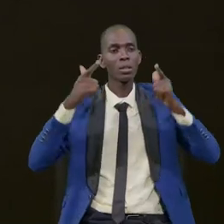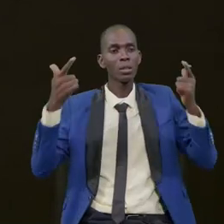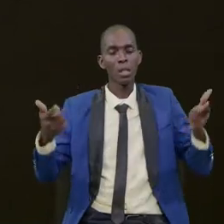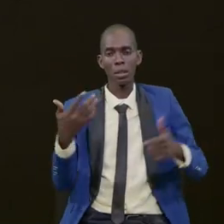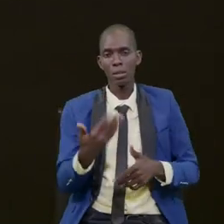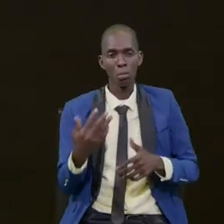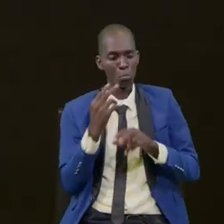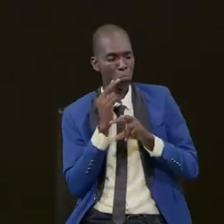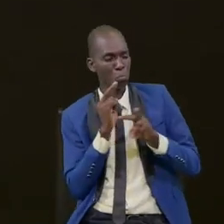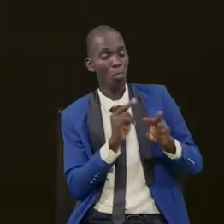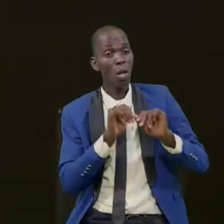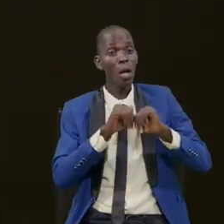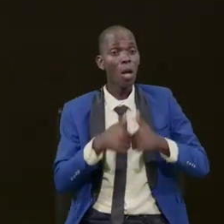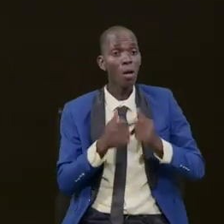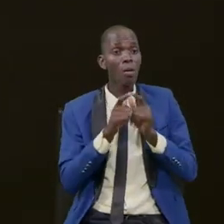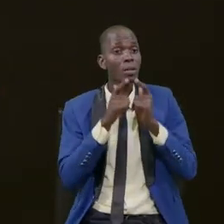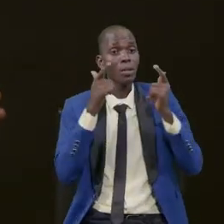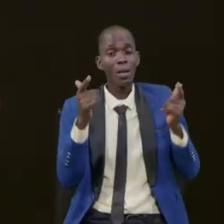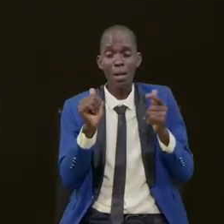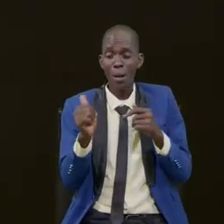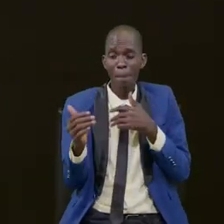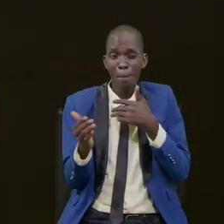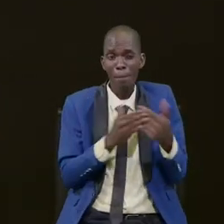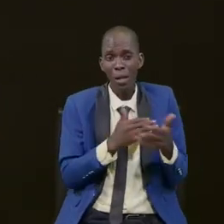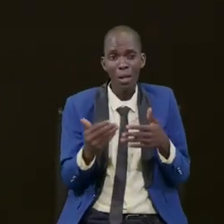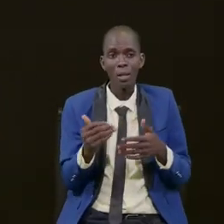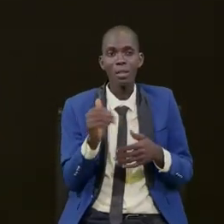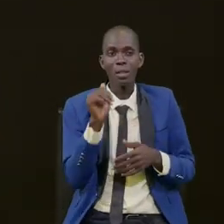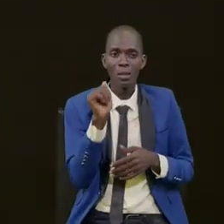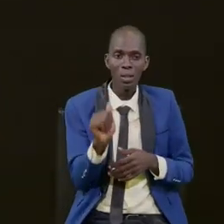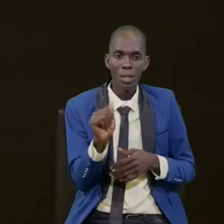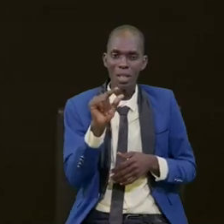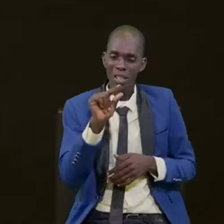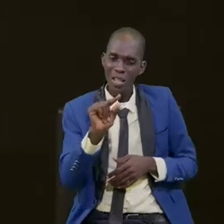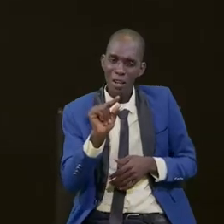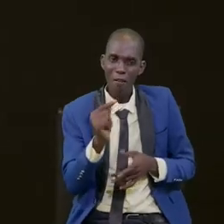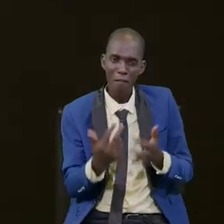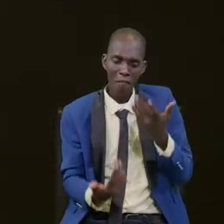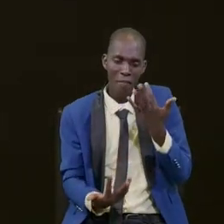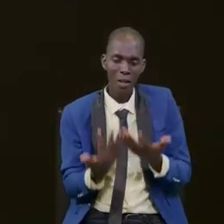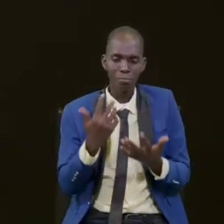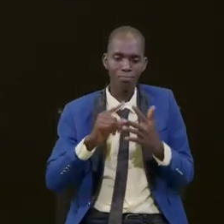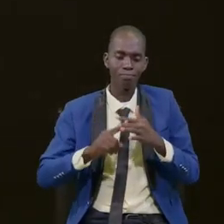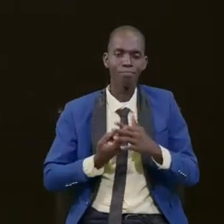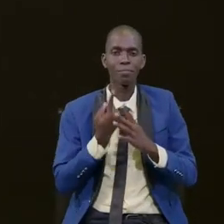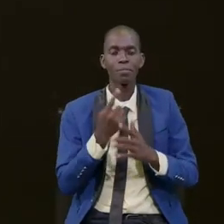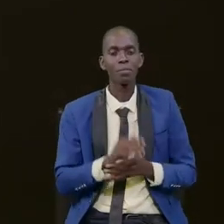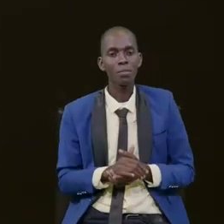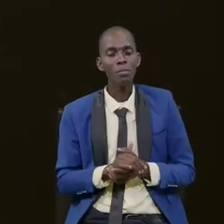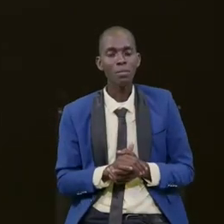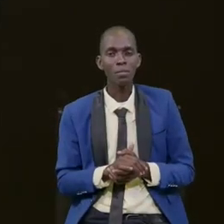choses. Voici comme un petit feu peut embraser une grande